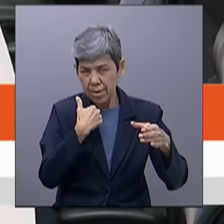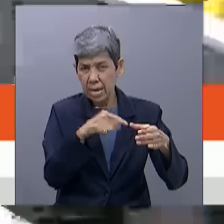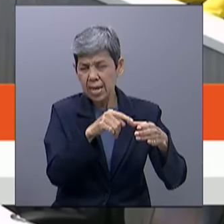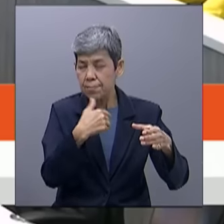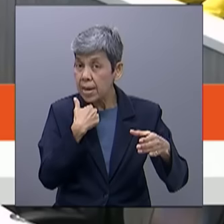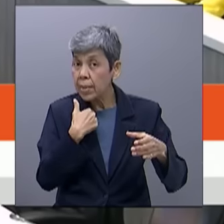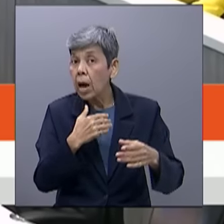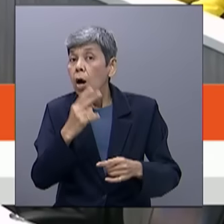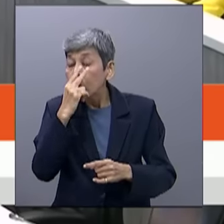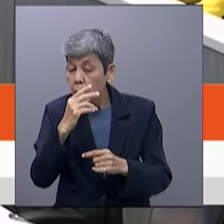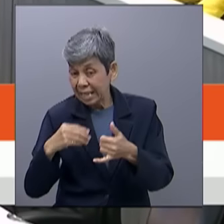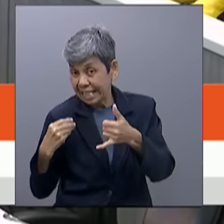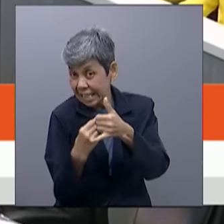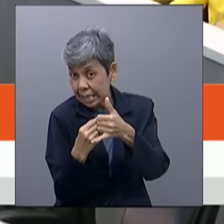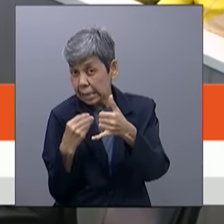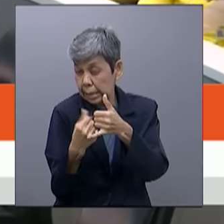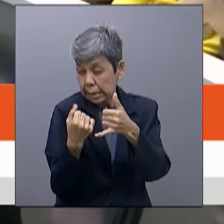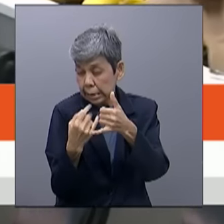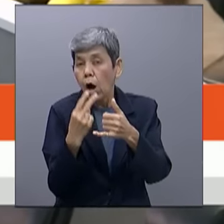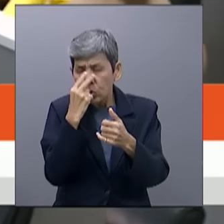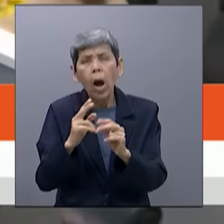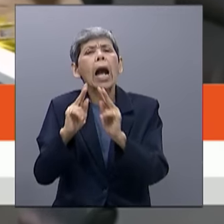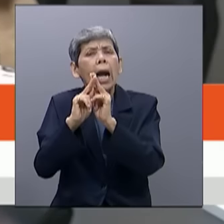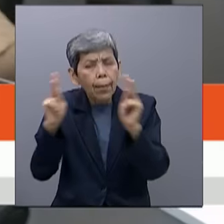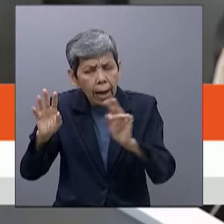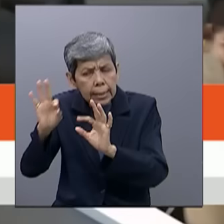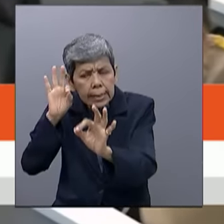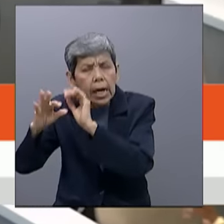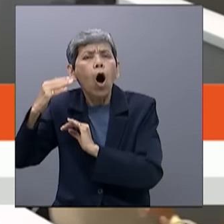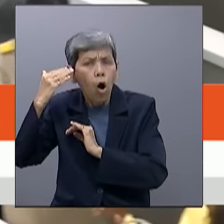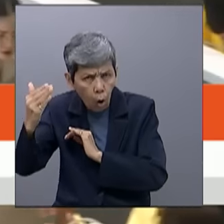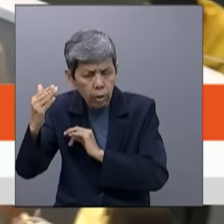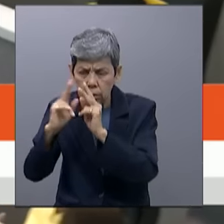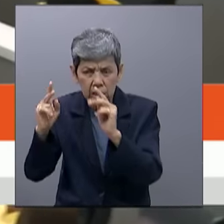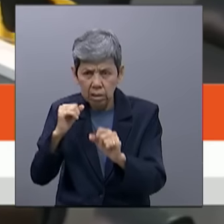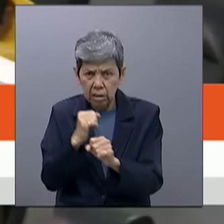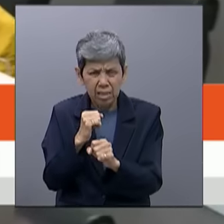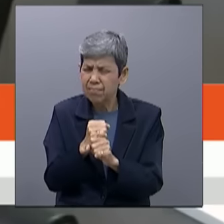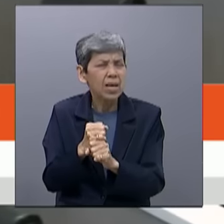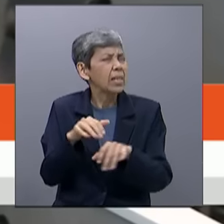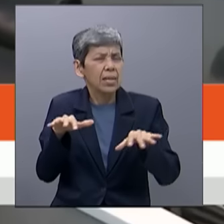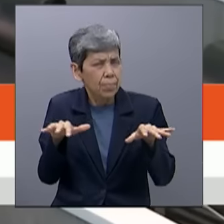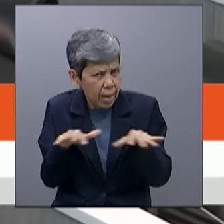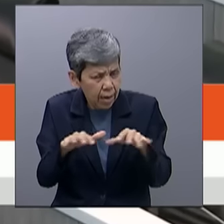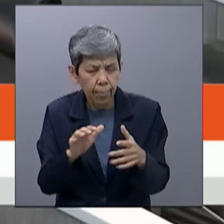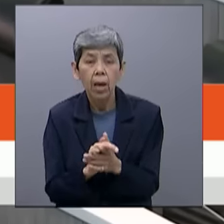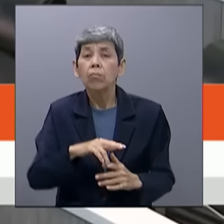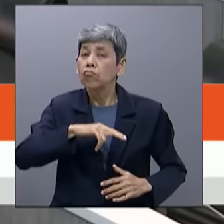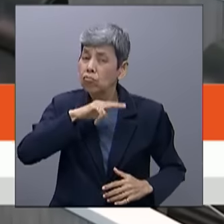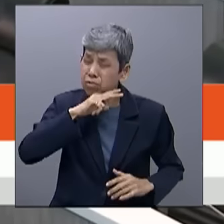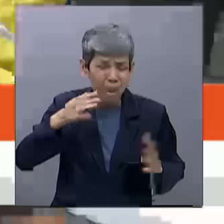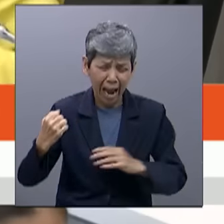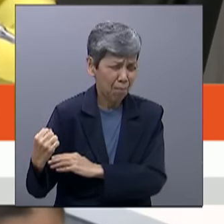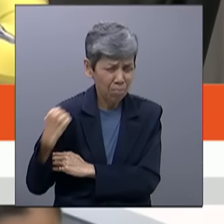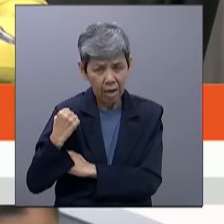ต่การจะได้หรือไม่ได้มันต้องผ่านกรรมการสรรหามาก่อนแต่ไม่ได้ลิขิตอะไร ค ุณอนุทินไม่ได้มีอำน